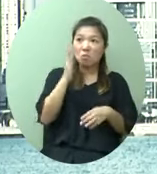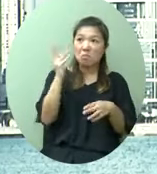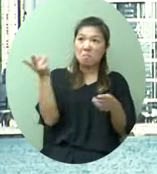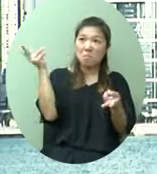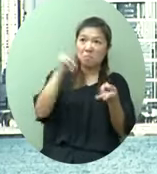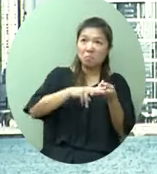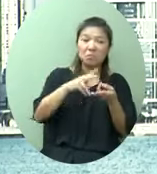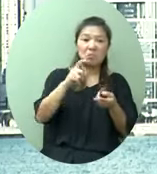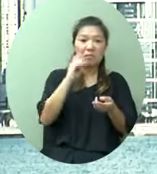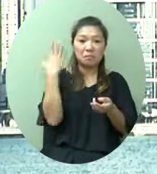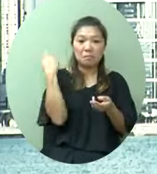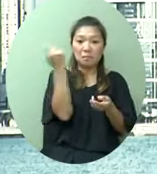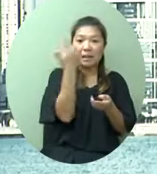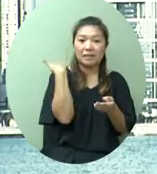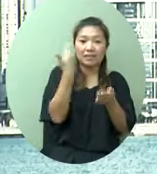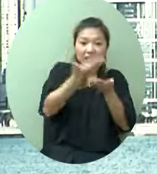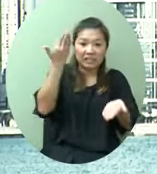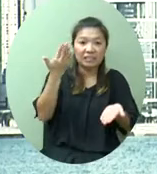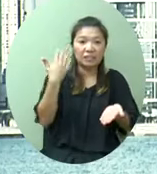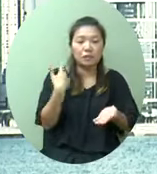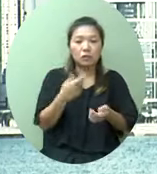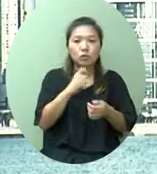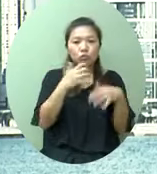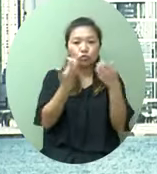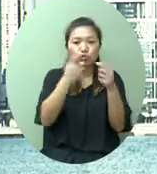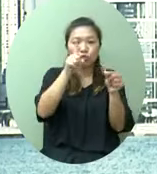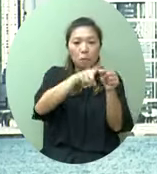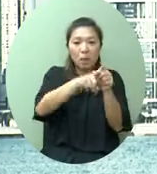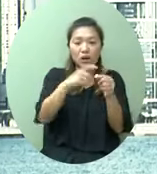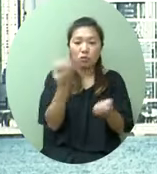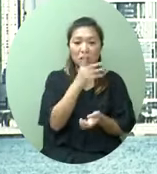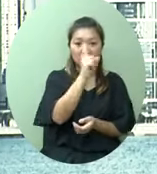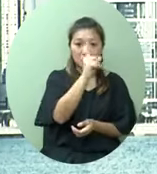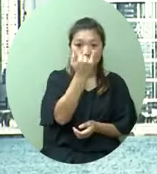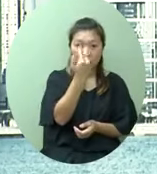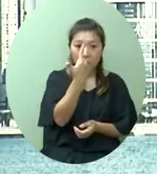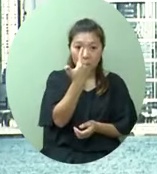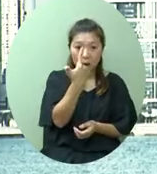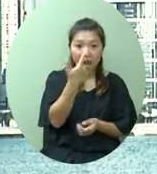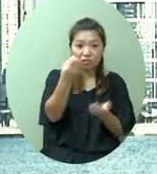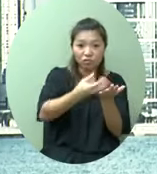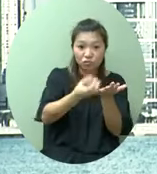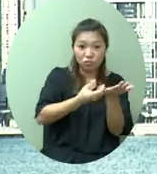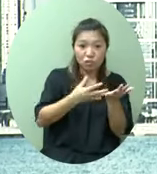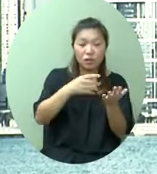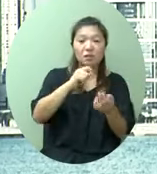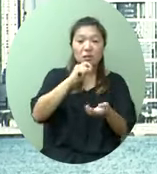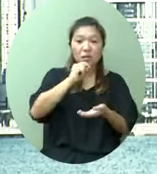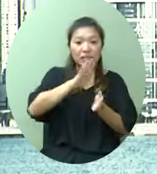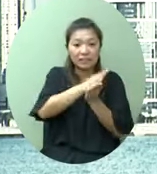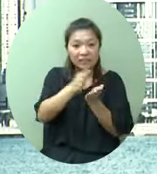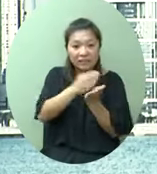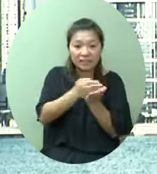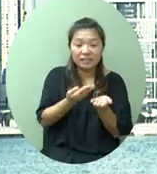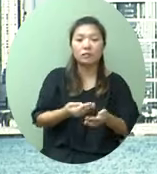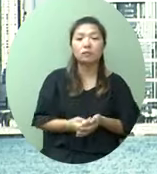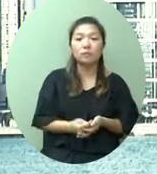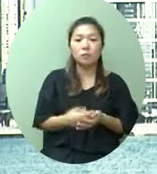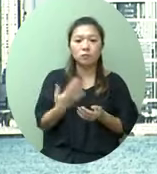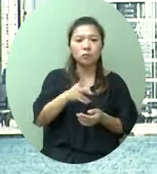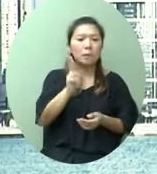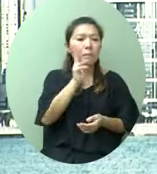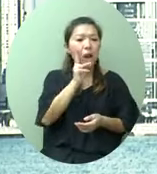嘅篇幅。一共喺中文版係168頁。個原因係因為正如我頭先講啦。呢